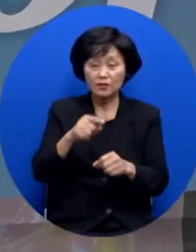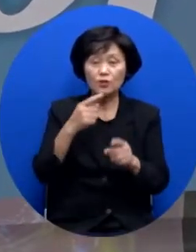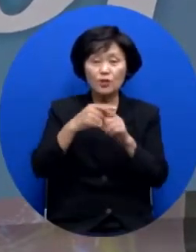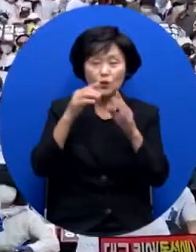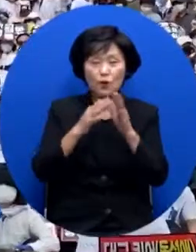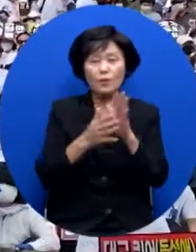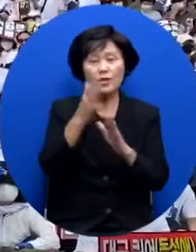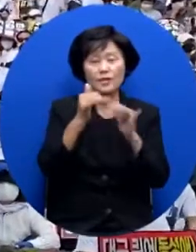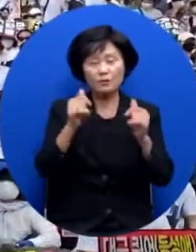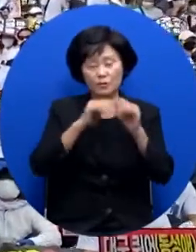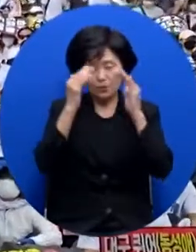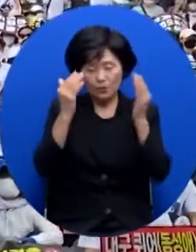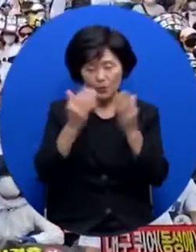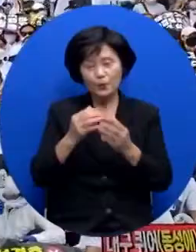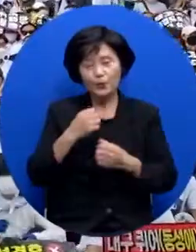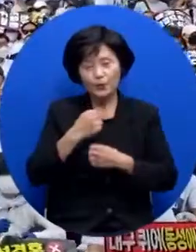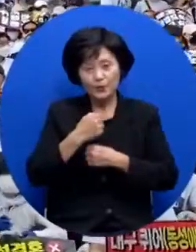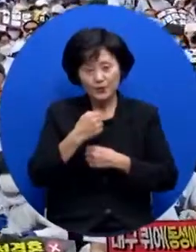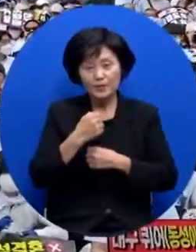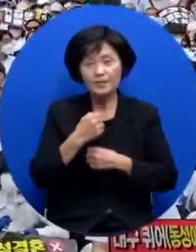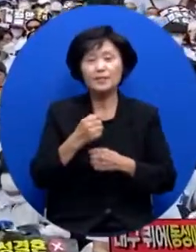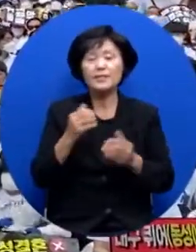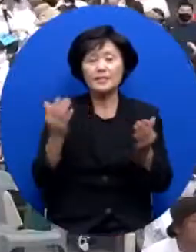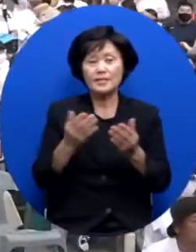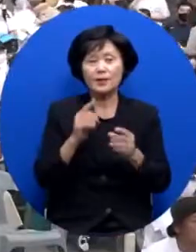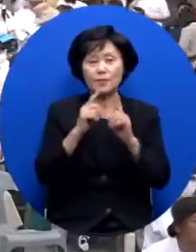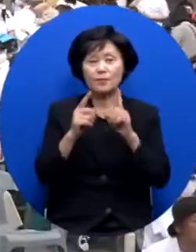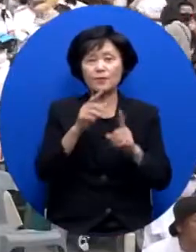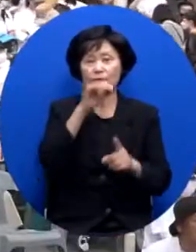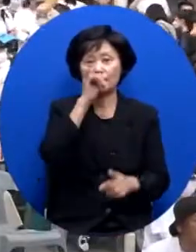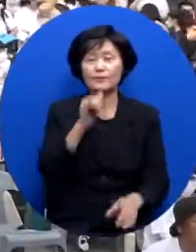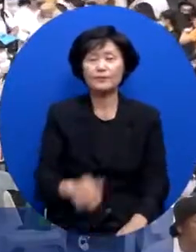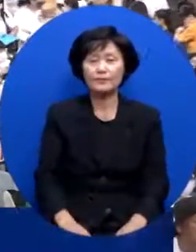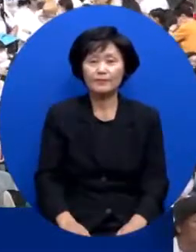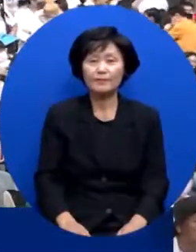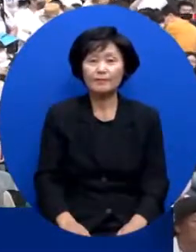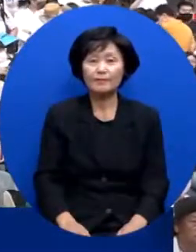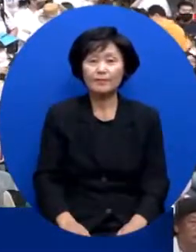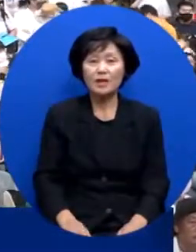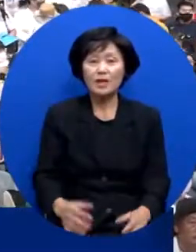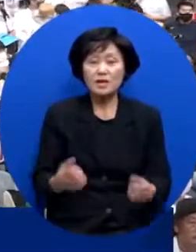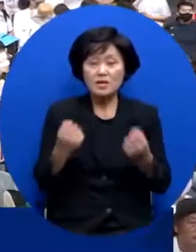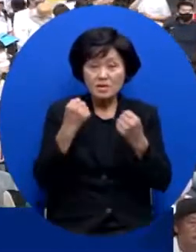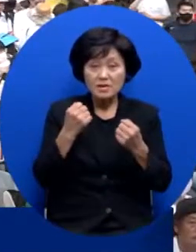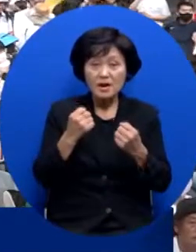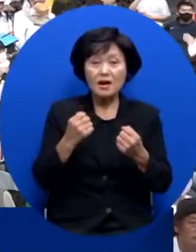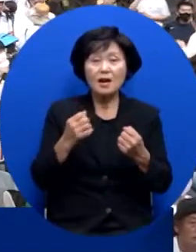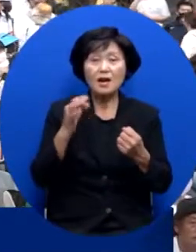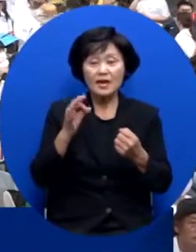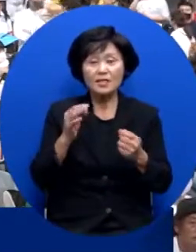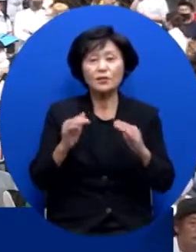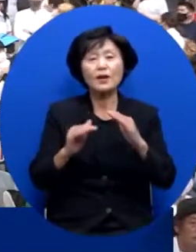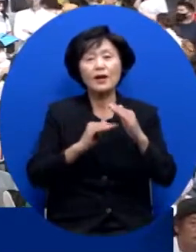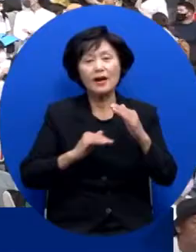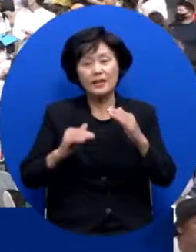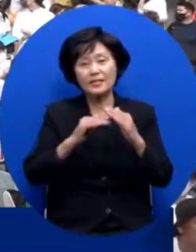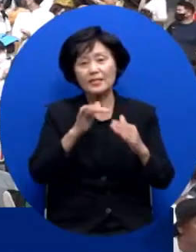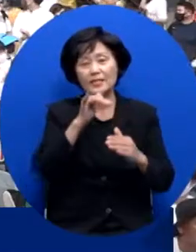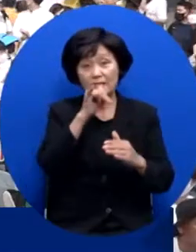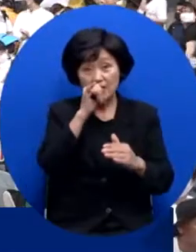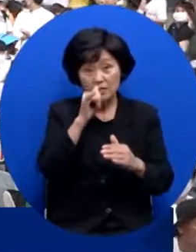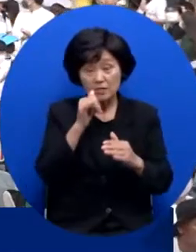시민 모두를 지키는 일이라며 취지를 밝혔습니다. 건강 가치와 가정을 가지고 있는